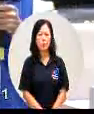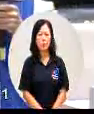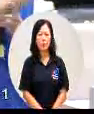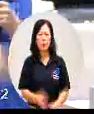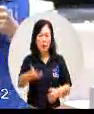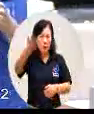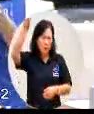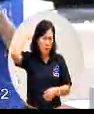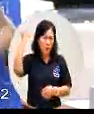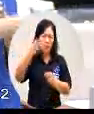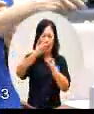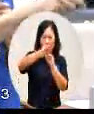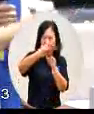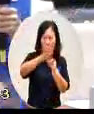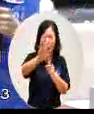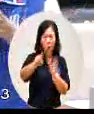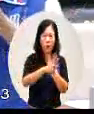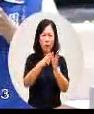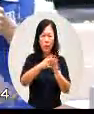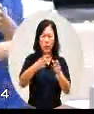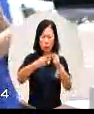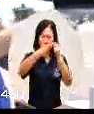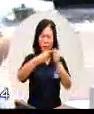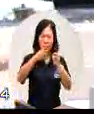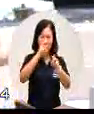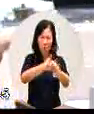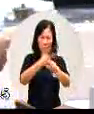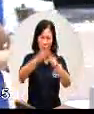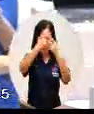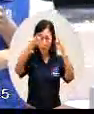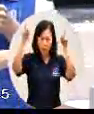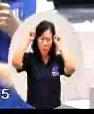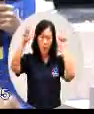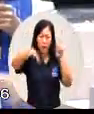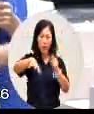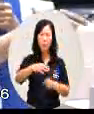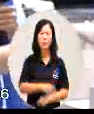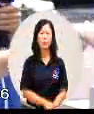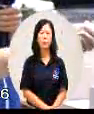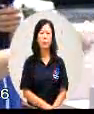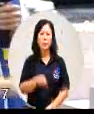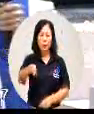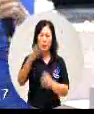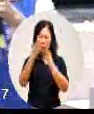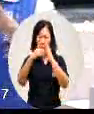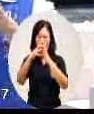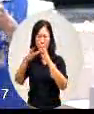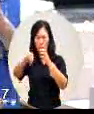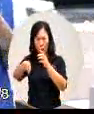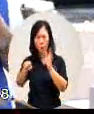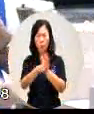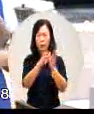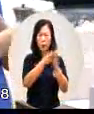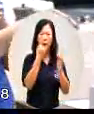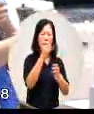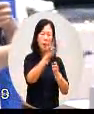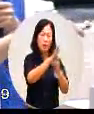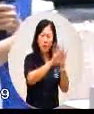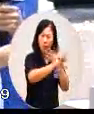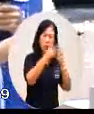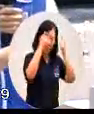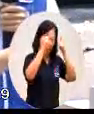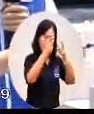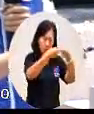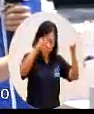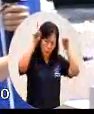以前最北的，按、啊、照第一科大呀，因为清风里有一个第一科大， 啊，检查完中间要一个高雄大学，这边是一个